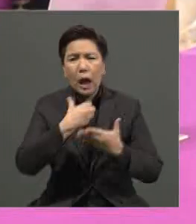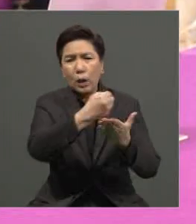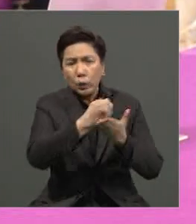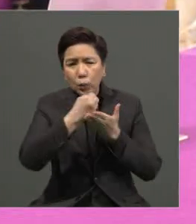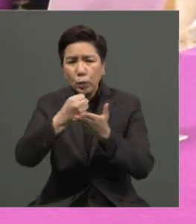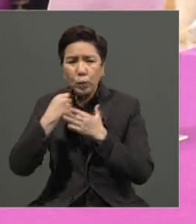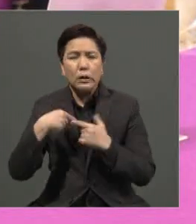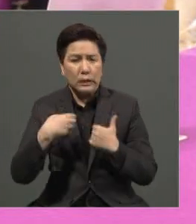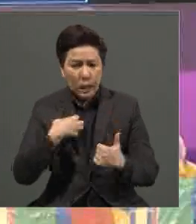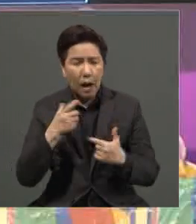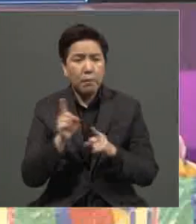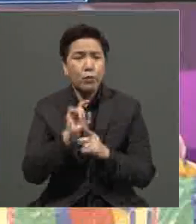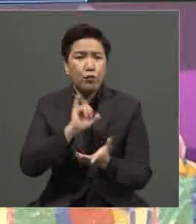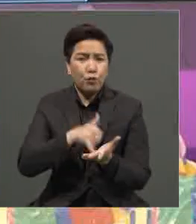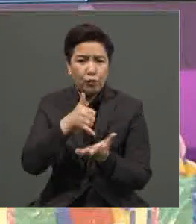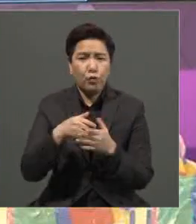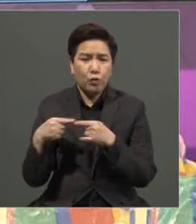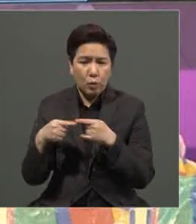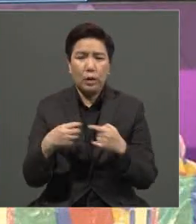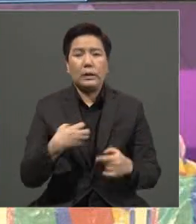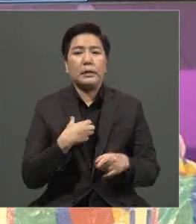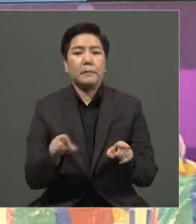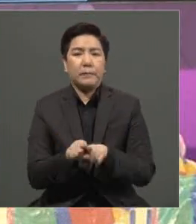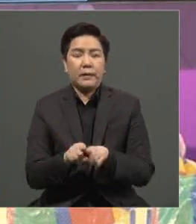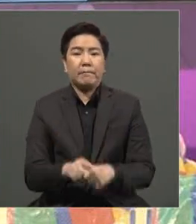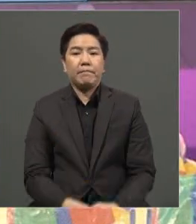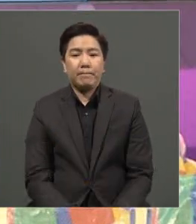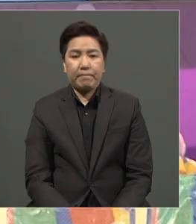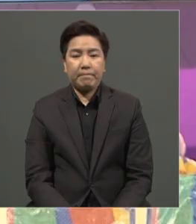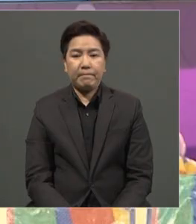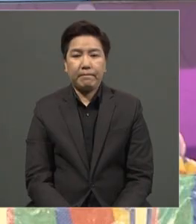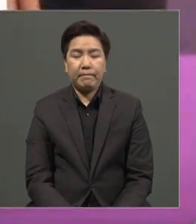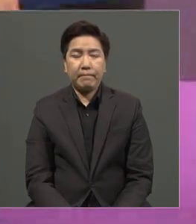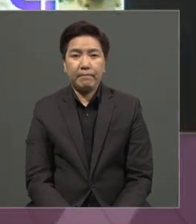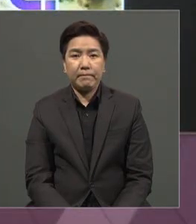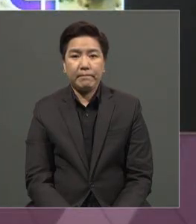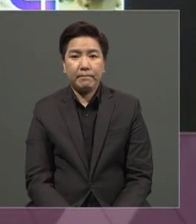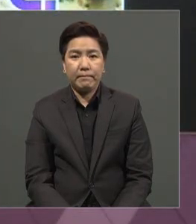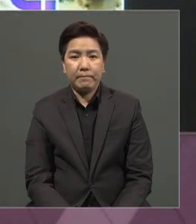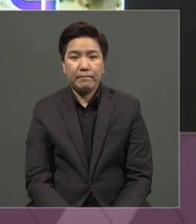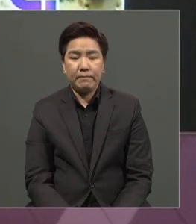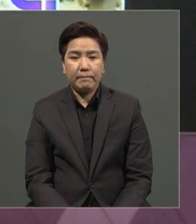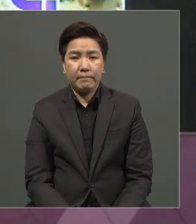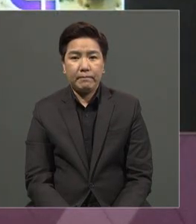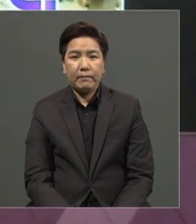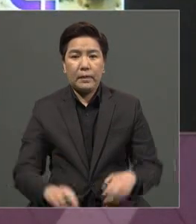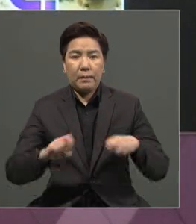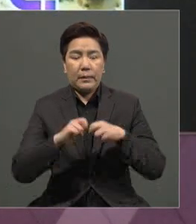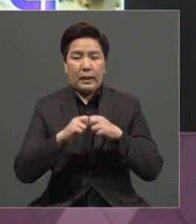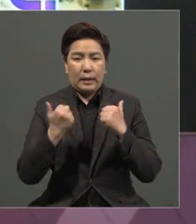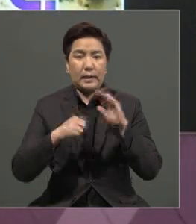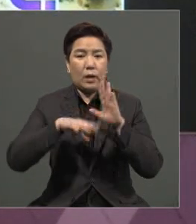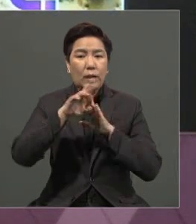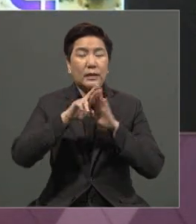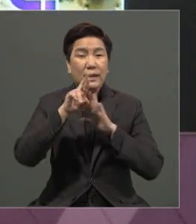เหลือและการฟื้นฟูอีกเป็นจำนวนมากค่ะสถานการณ์ตอนนี้ในเชียงรายก็